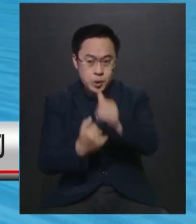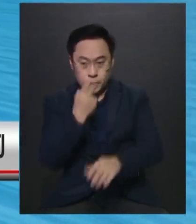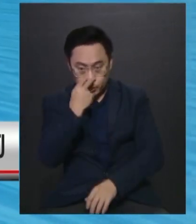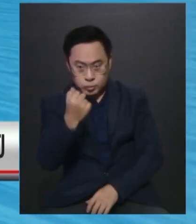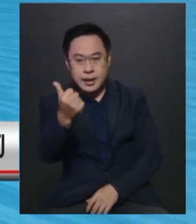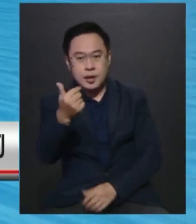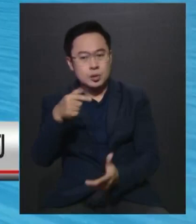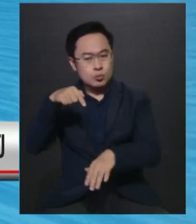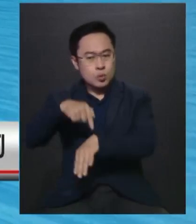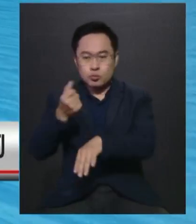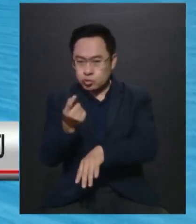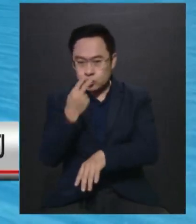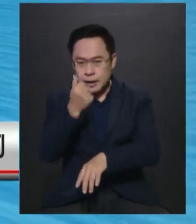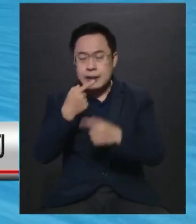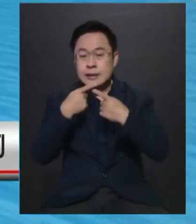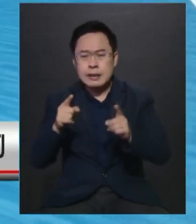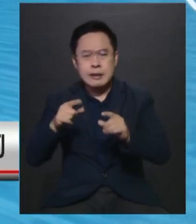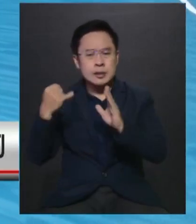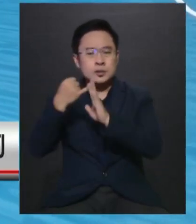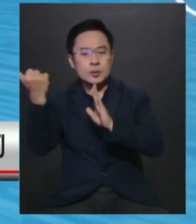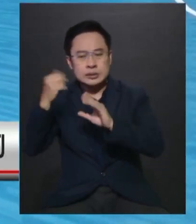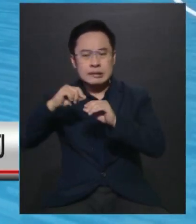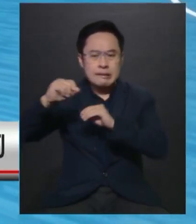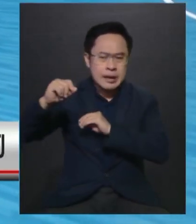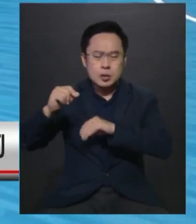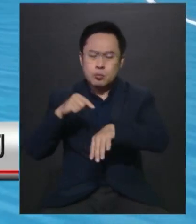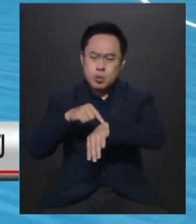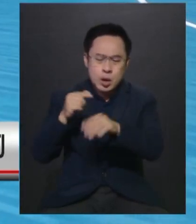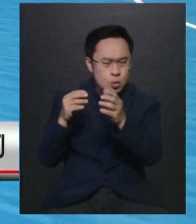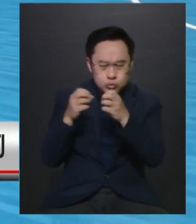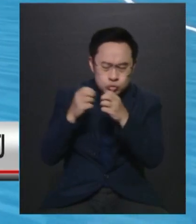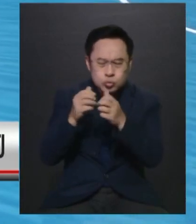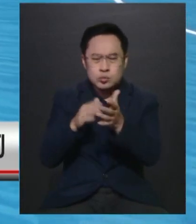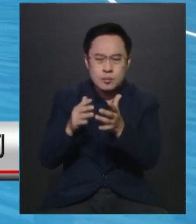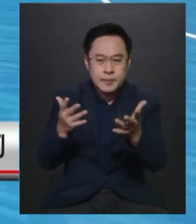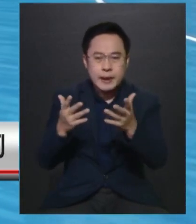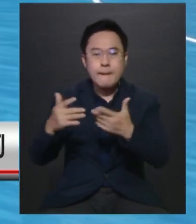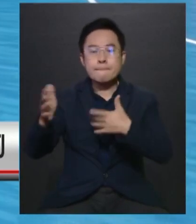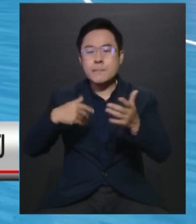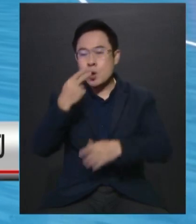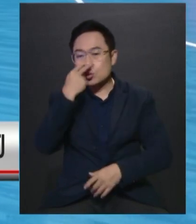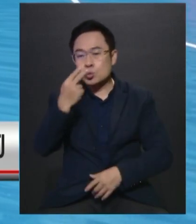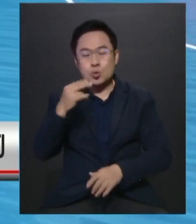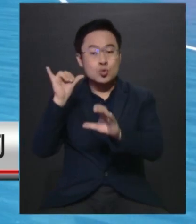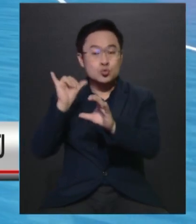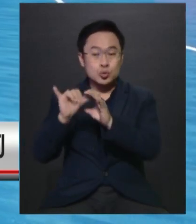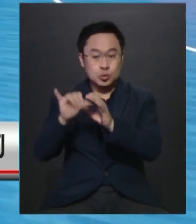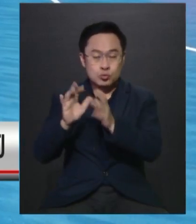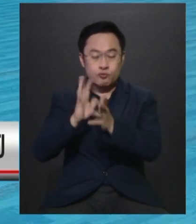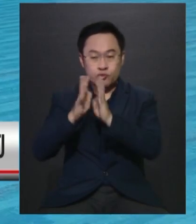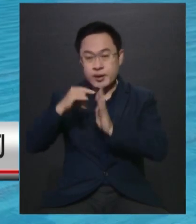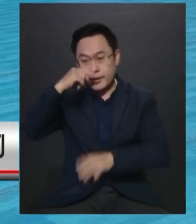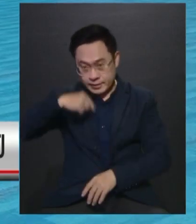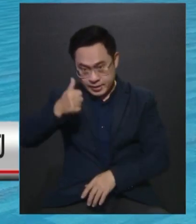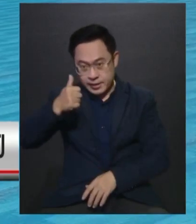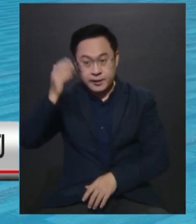ำลังใจกันหรือถ้าเกิดว่าใครไม่สามารถเดินทางไปก็อย่าลืมเปิด YouTube Futsal Thailand รับชมรับเชียร์กันได้เวลา 5:30 ค่ะ ฝาก